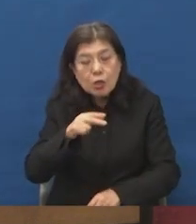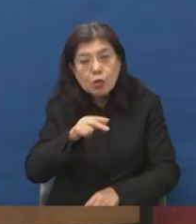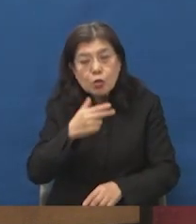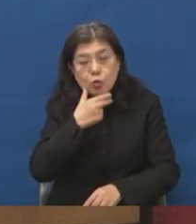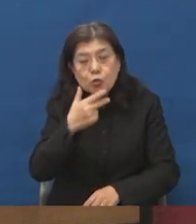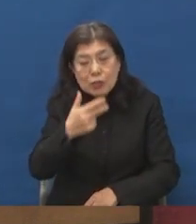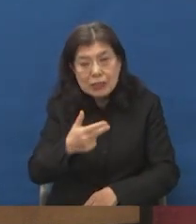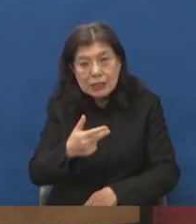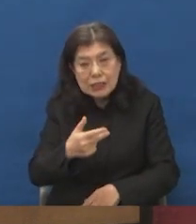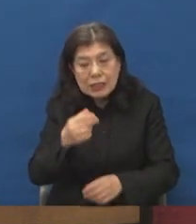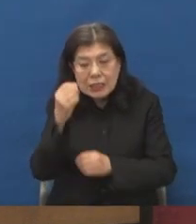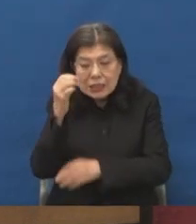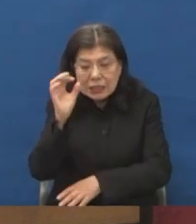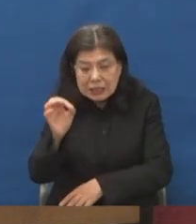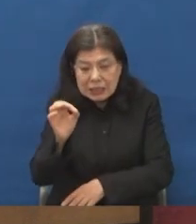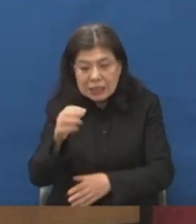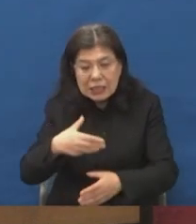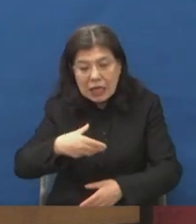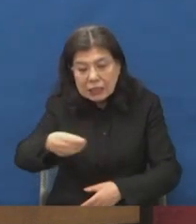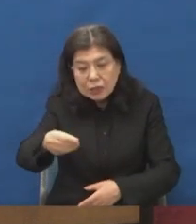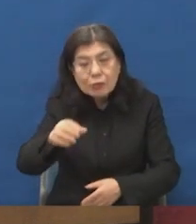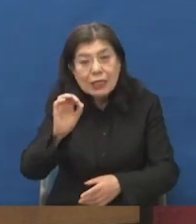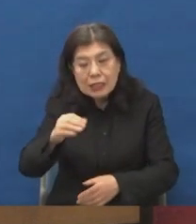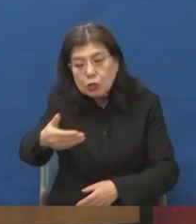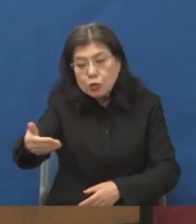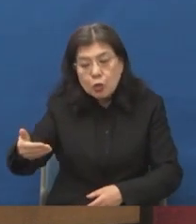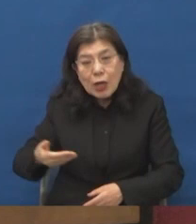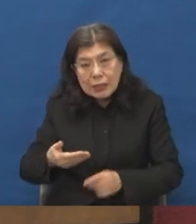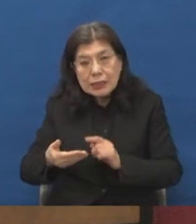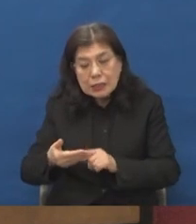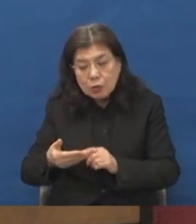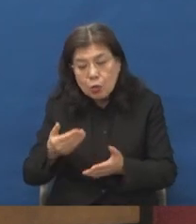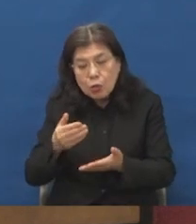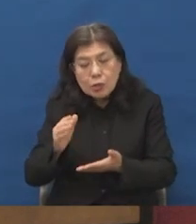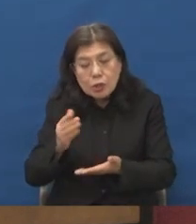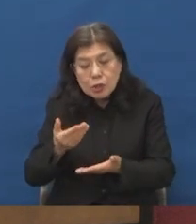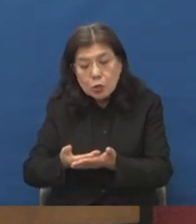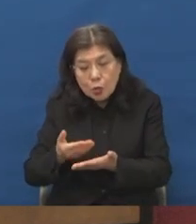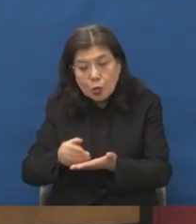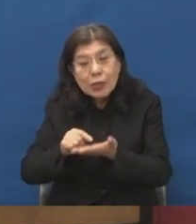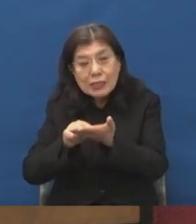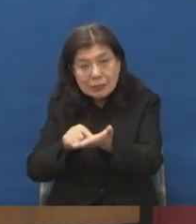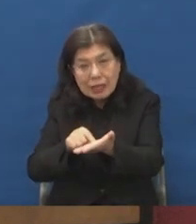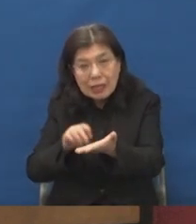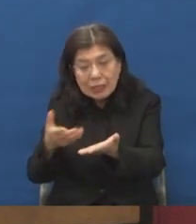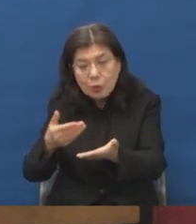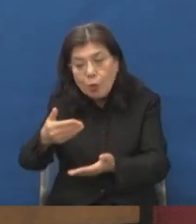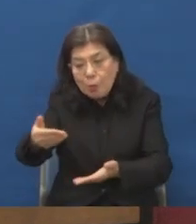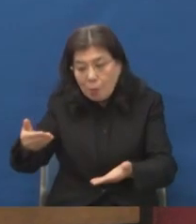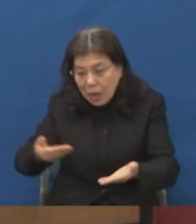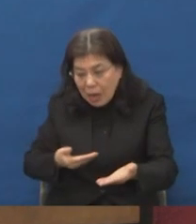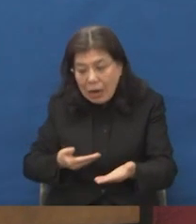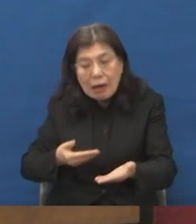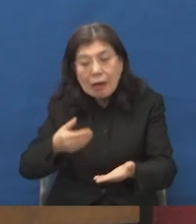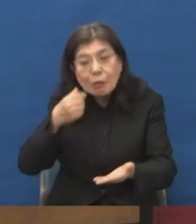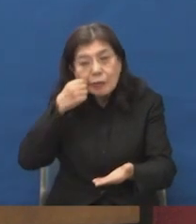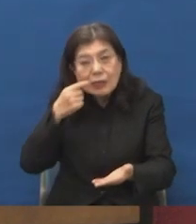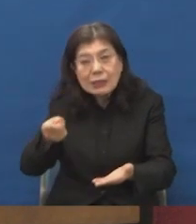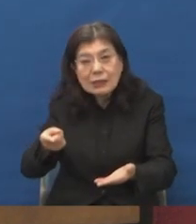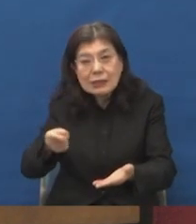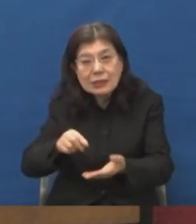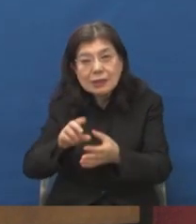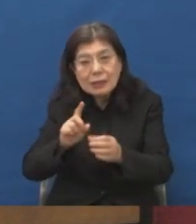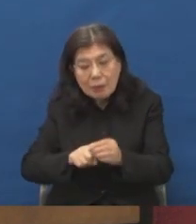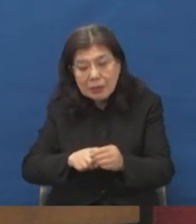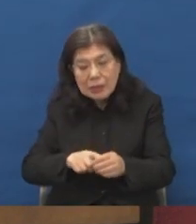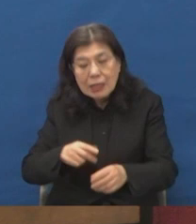祉資金貸付金の償還金の支払いを請求したが、償還に応じようとしないため、本市からの支払い